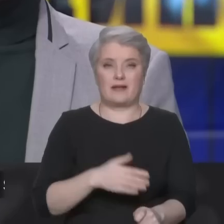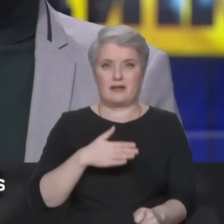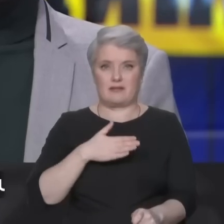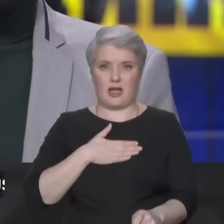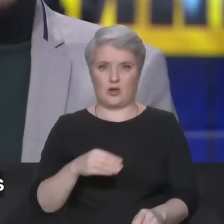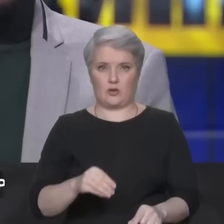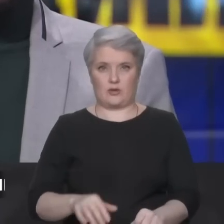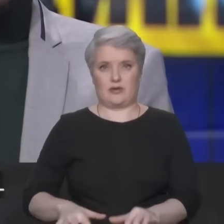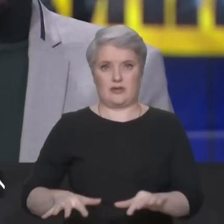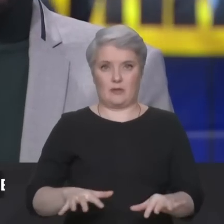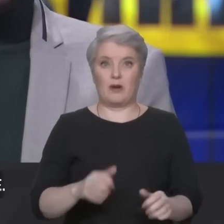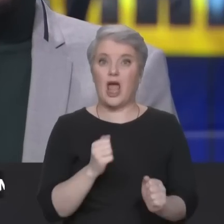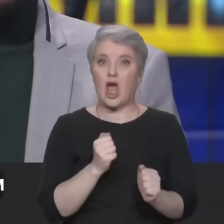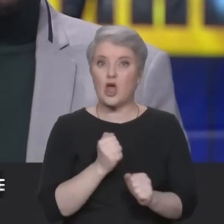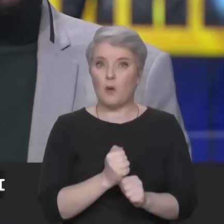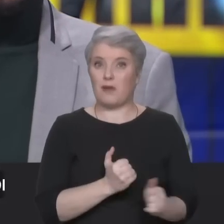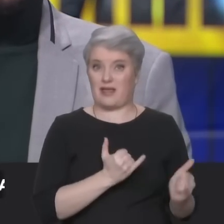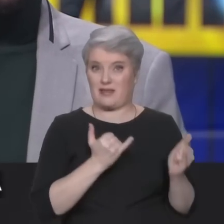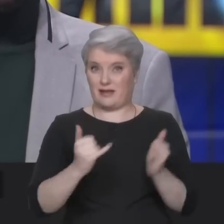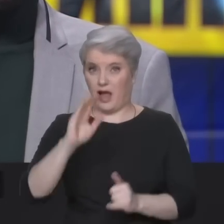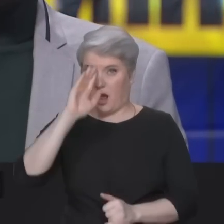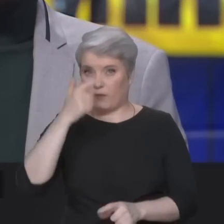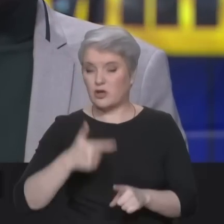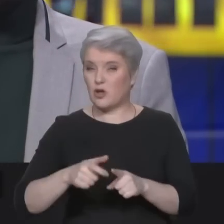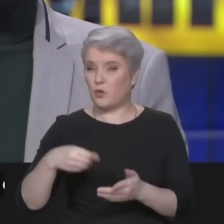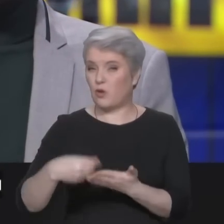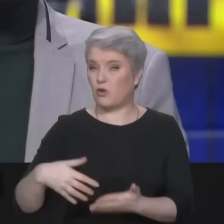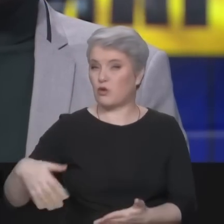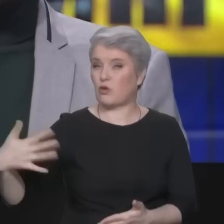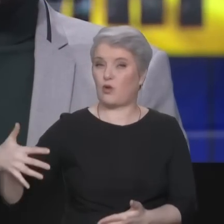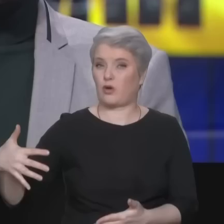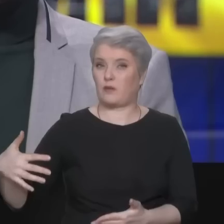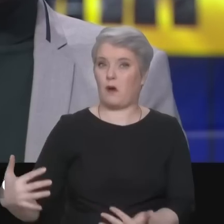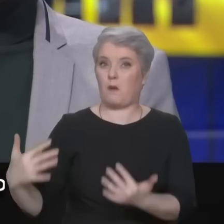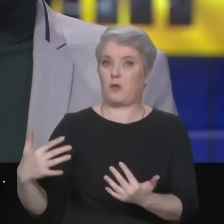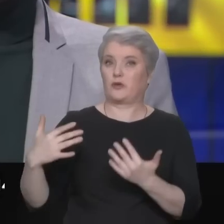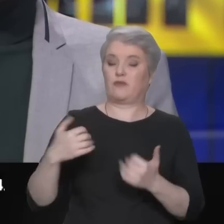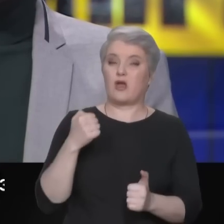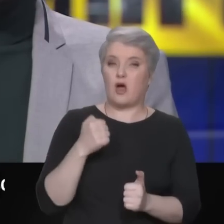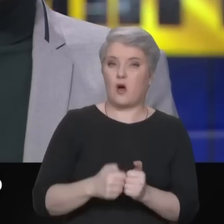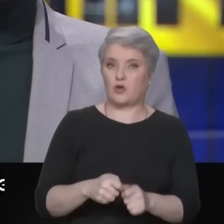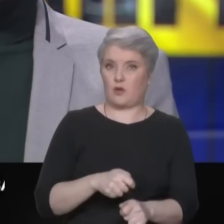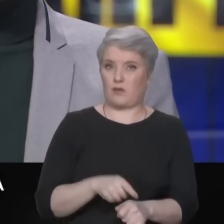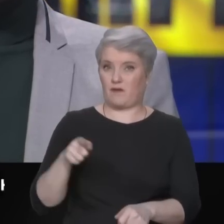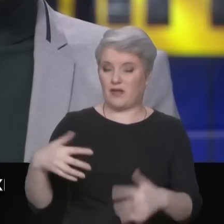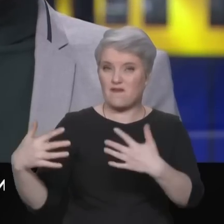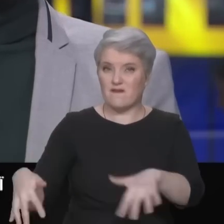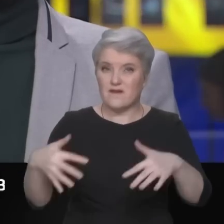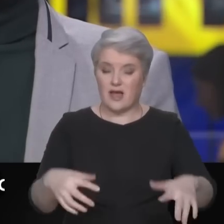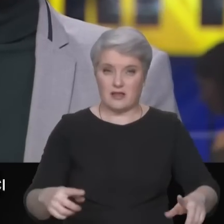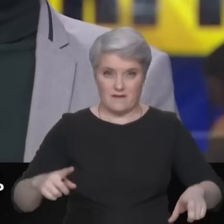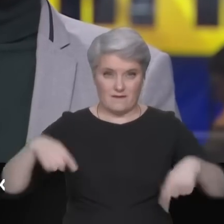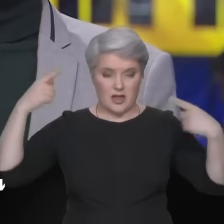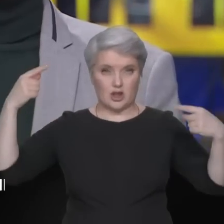окупанта дуже дорогим просування на кожен метр, тому що несуть втрати величезні. Те, що я можу казати